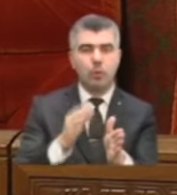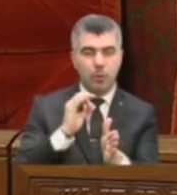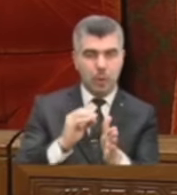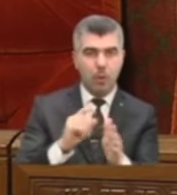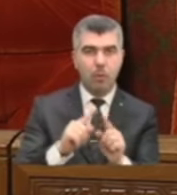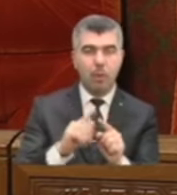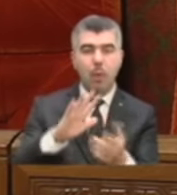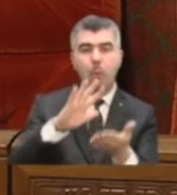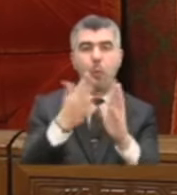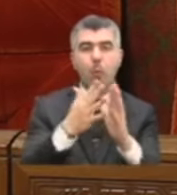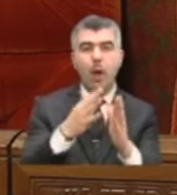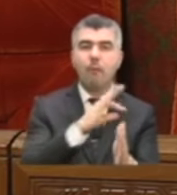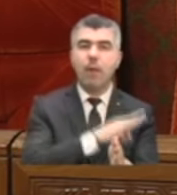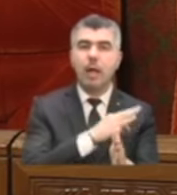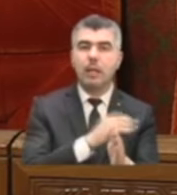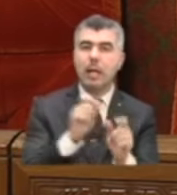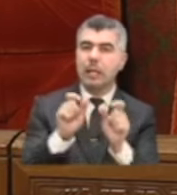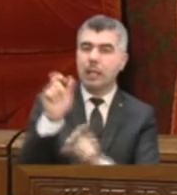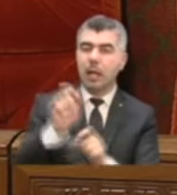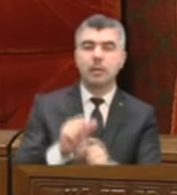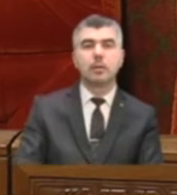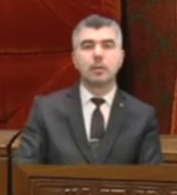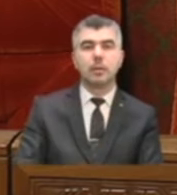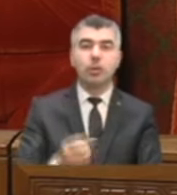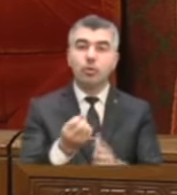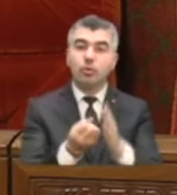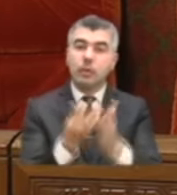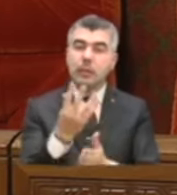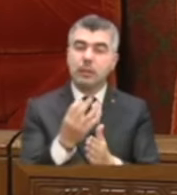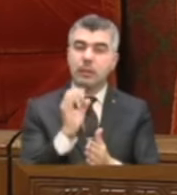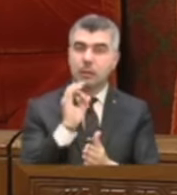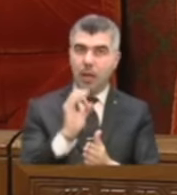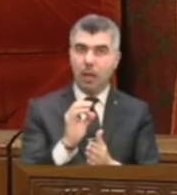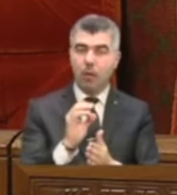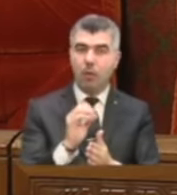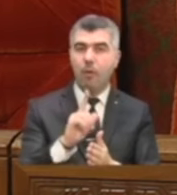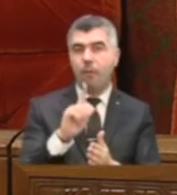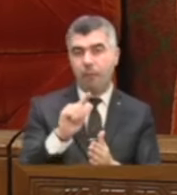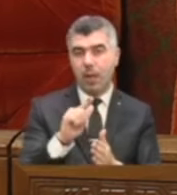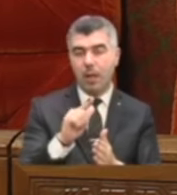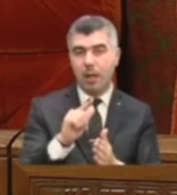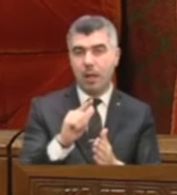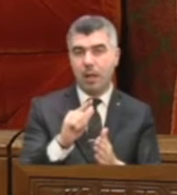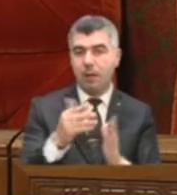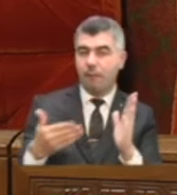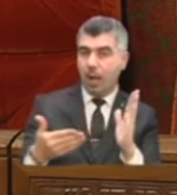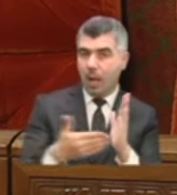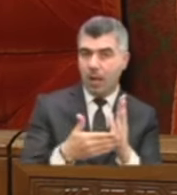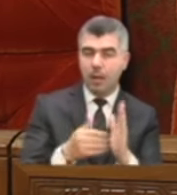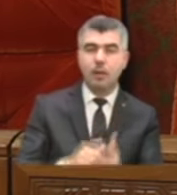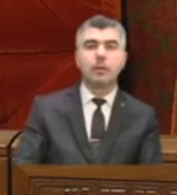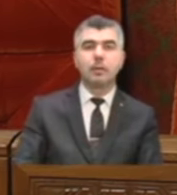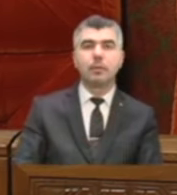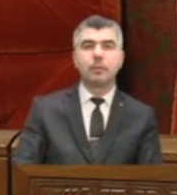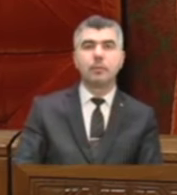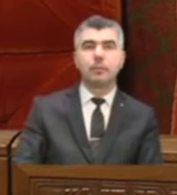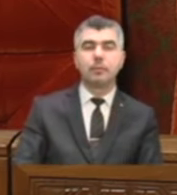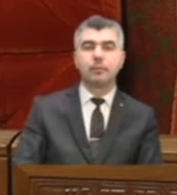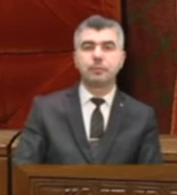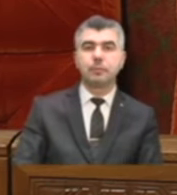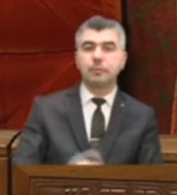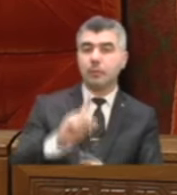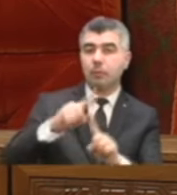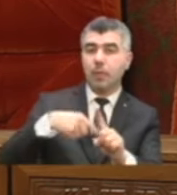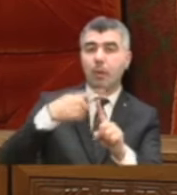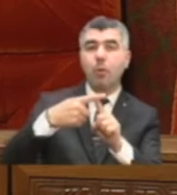وعلى المواطن. بعض الأشياء الجديدة من غير آخر مرة تكلمنا عليها، فأولا بغينا نزيدوا